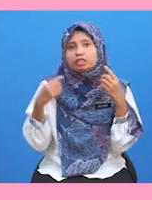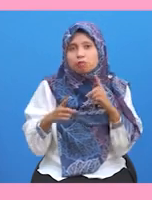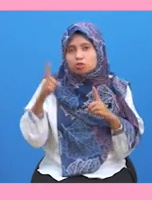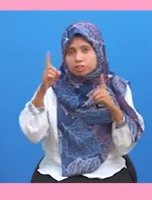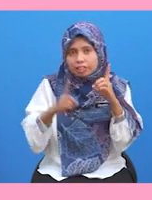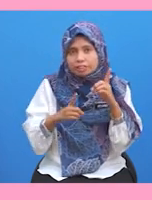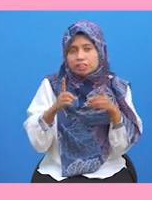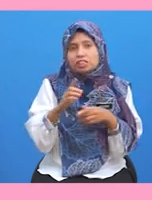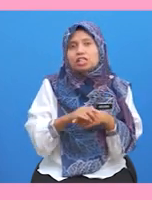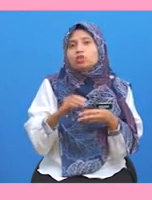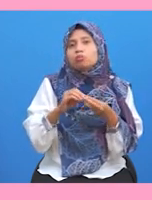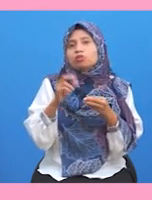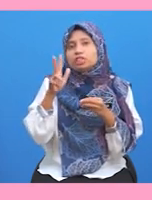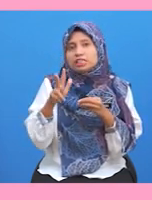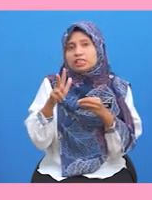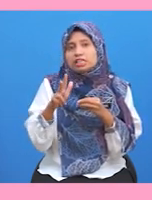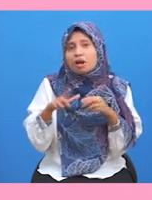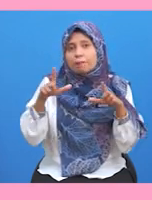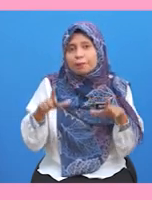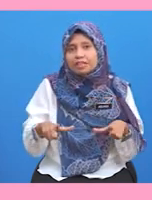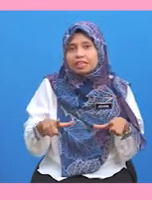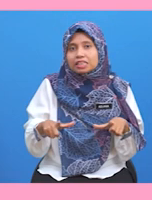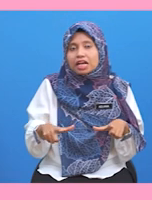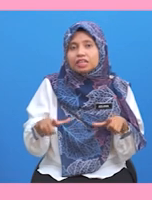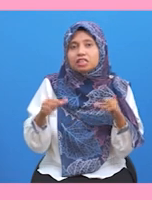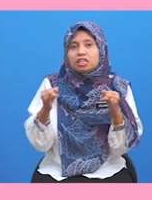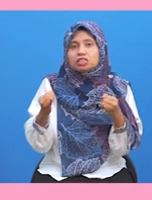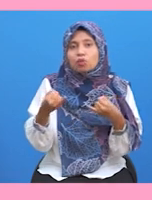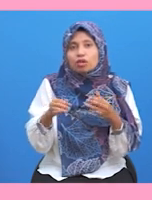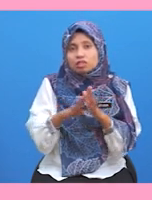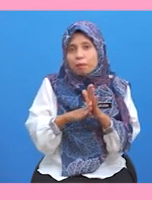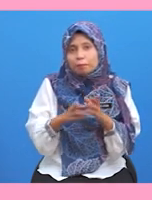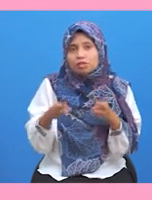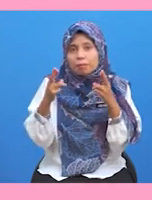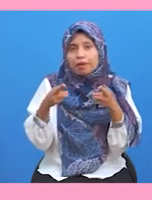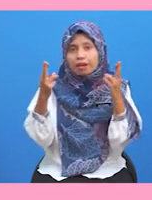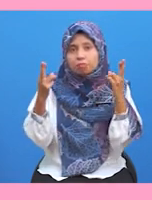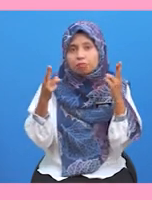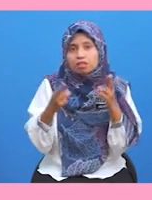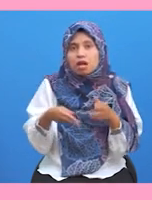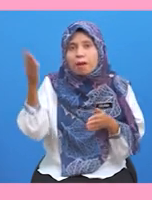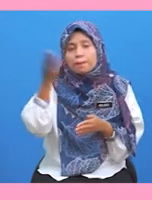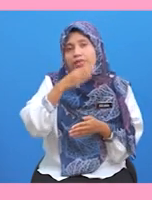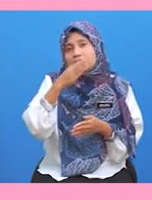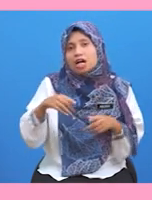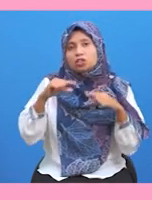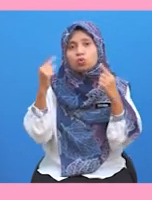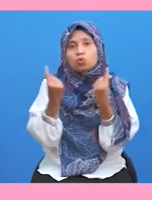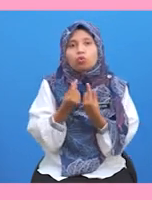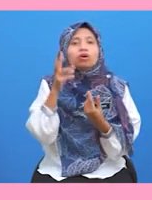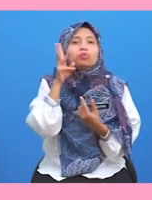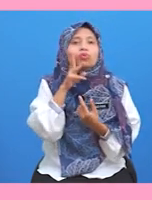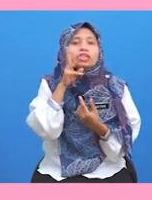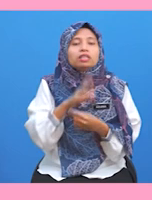demonstrasi. Ketiga, meletakkan jawatan beramai-ramai. Keempat, bantahan golongan